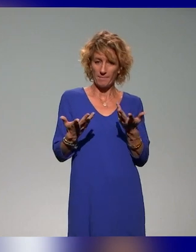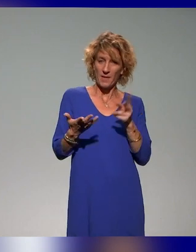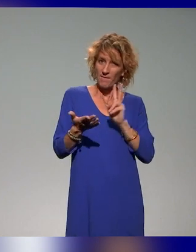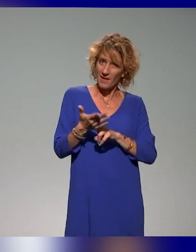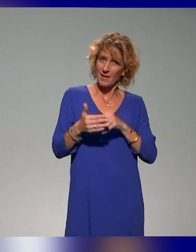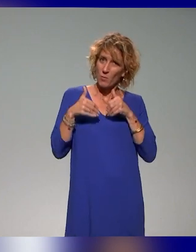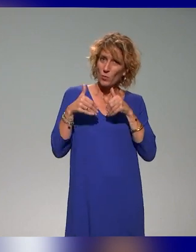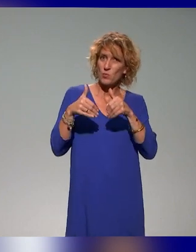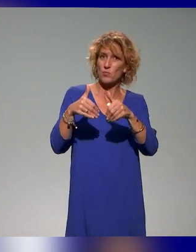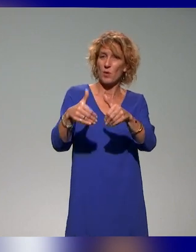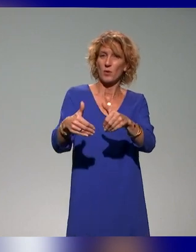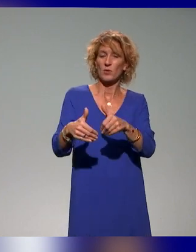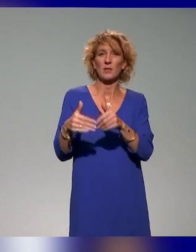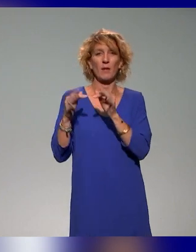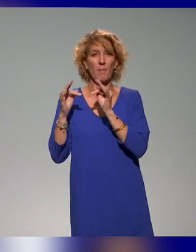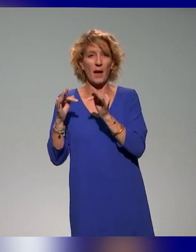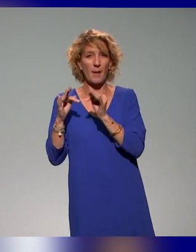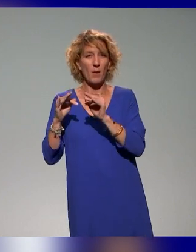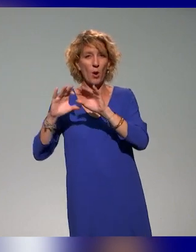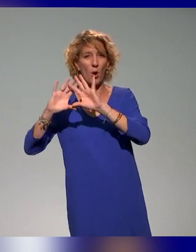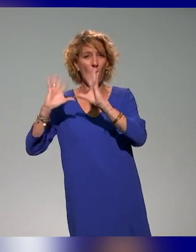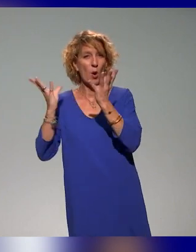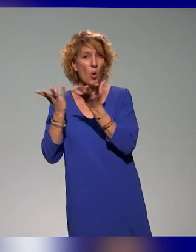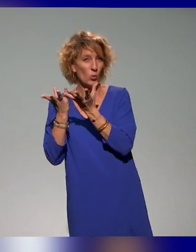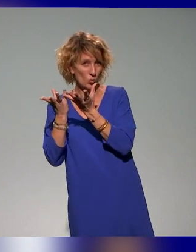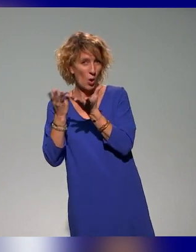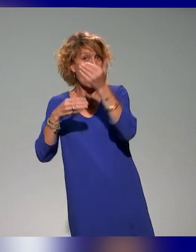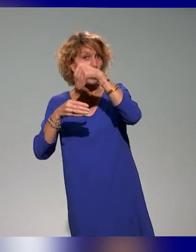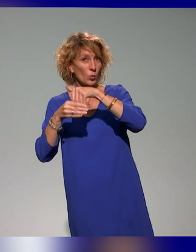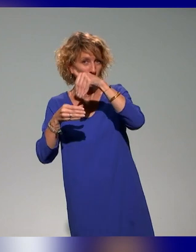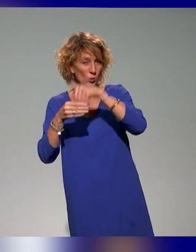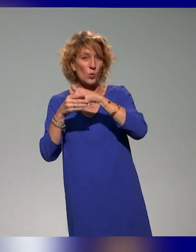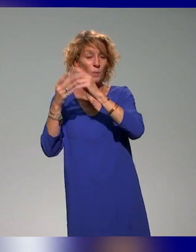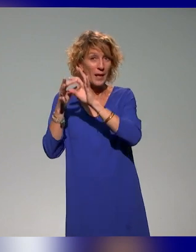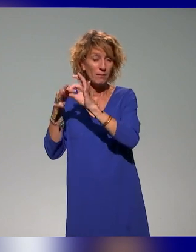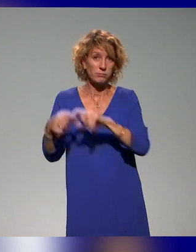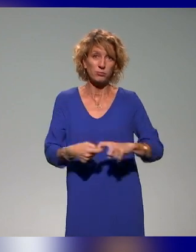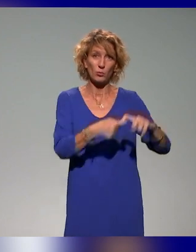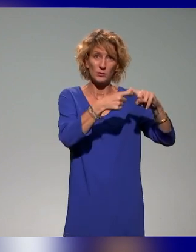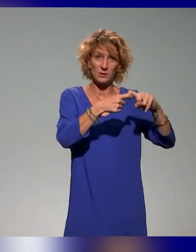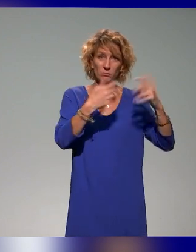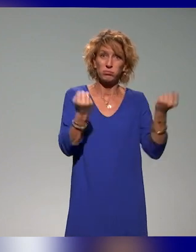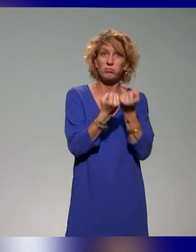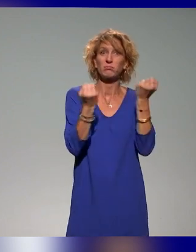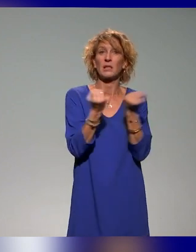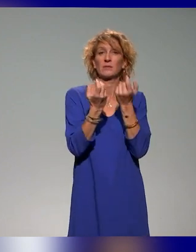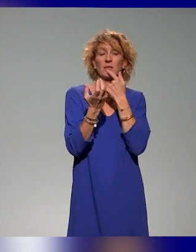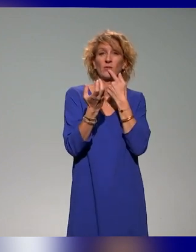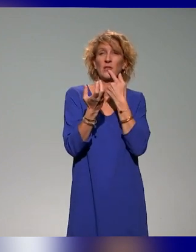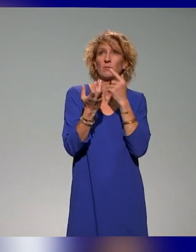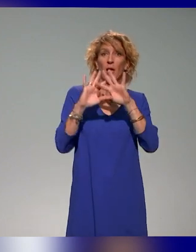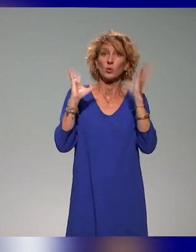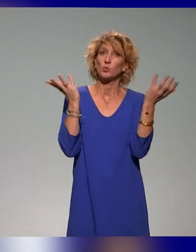continuité à la fois sur le contenant, les contenus, mais aussi les activités, c'est-à-dire tout ce qui fait